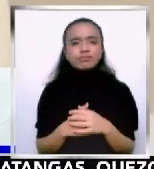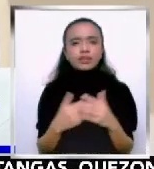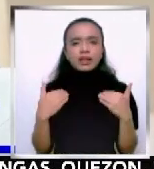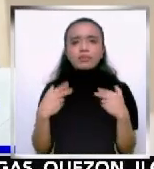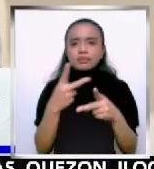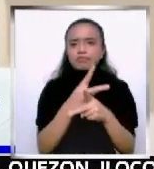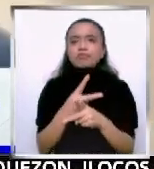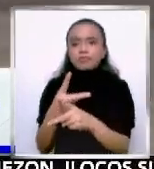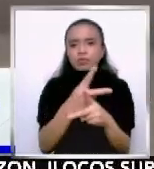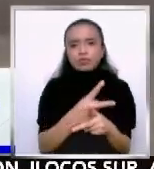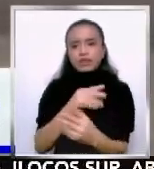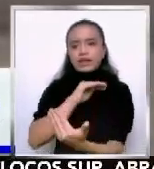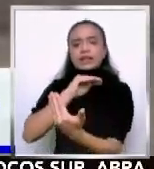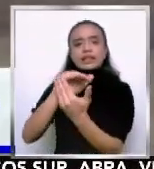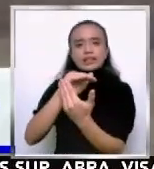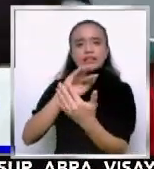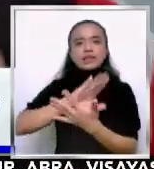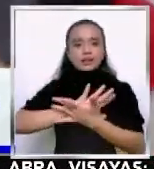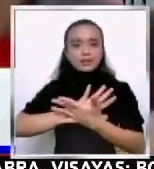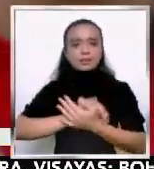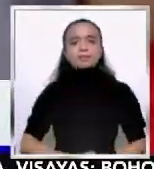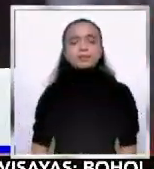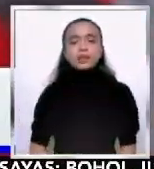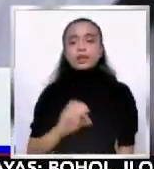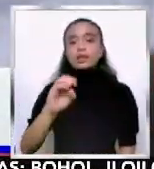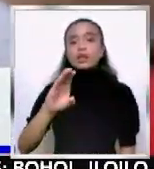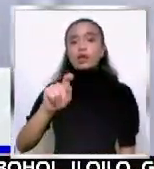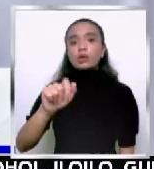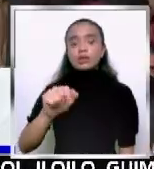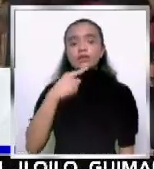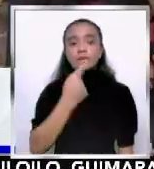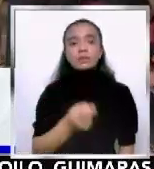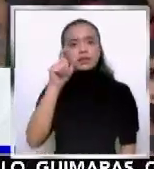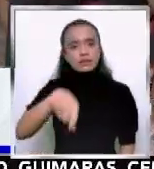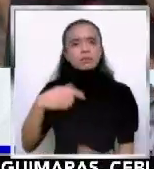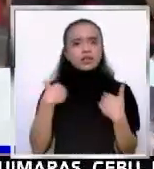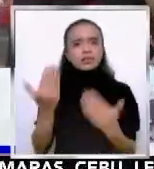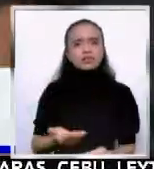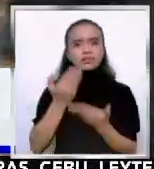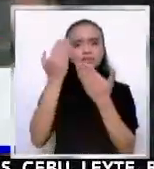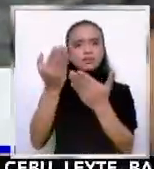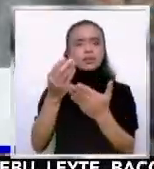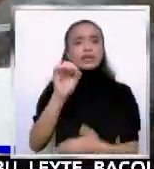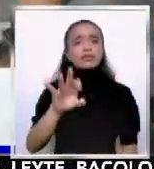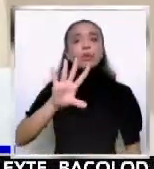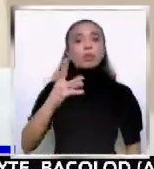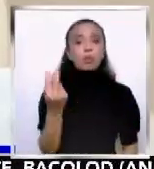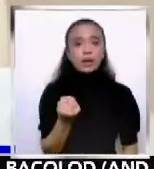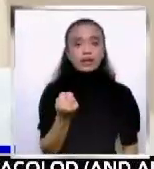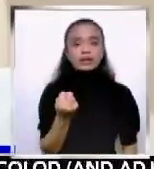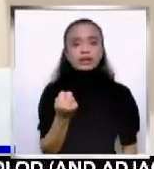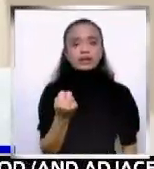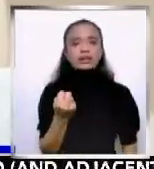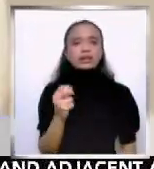against the virus. Panukala ng Okta, dapat may ilatag na panuntunan kung kailan pwedeng bawiin ang pagluwag na ito. If